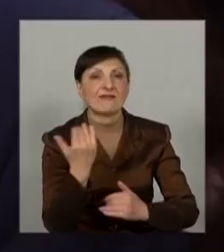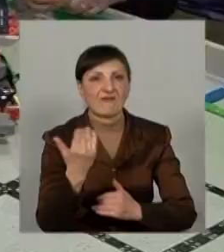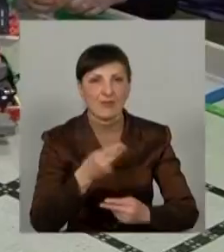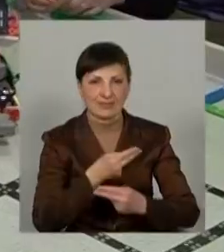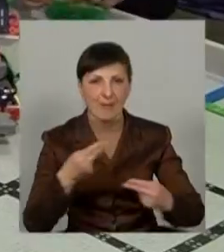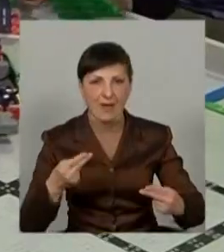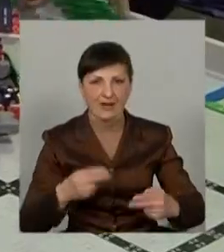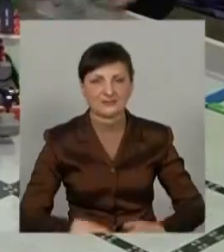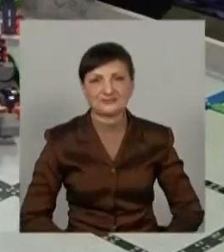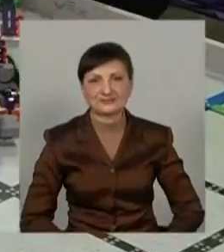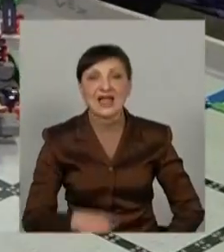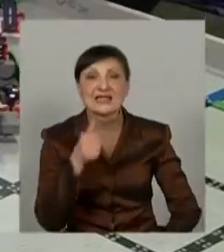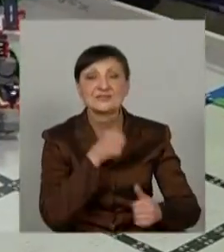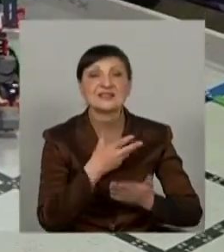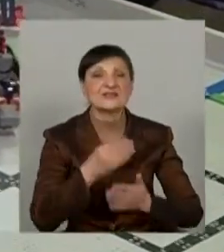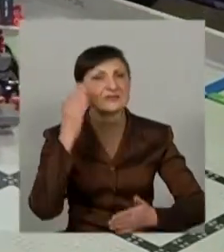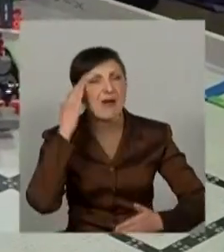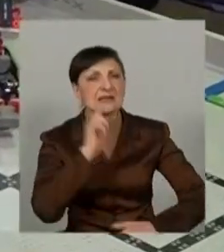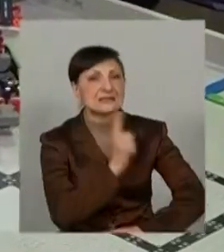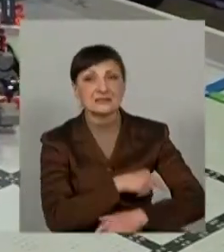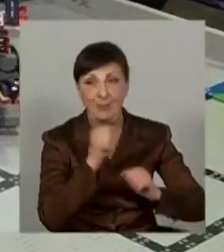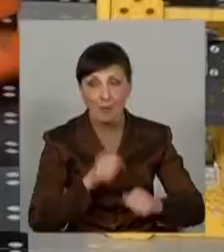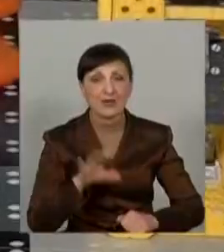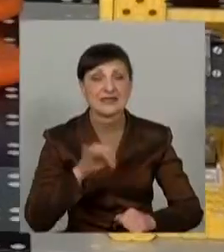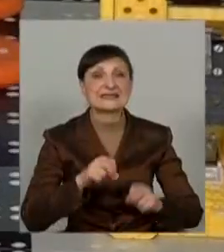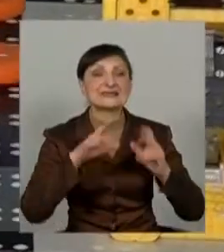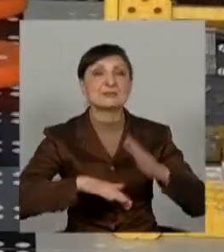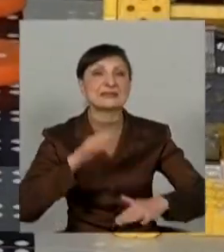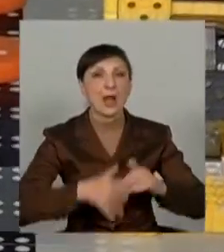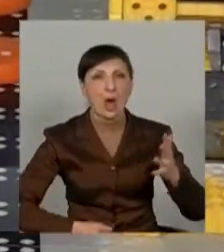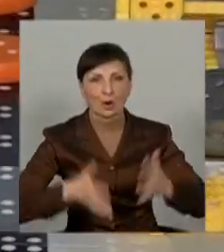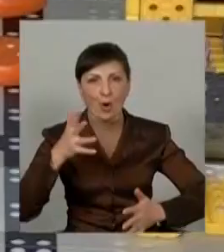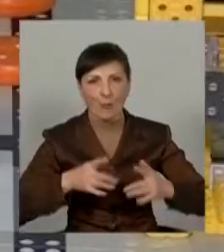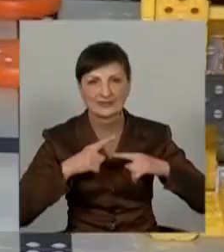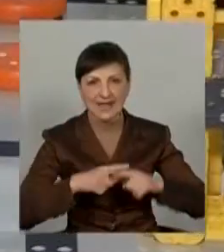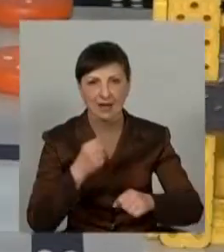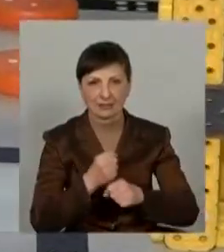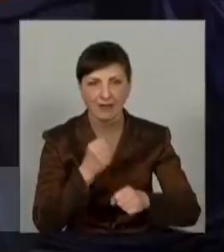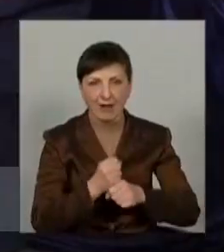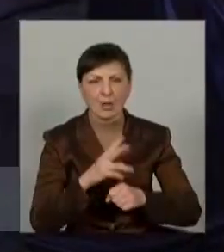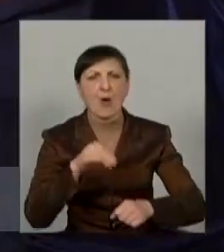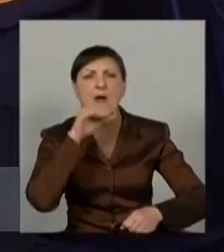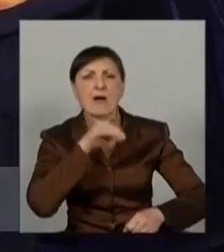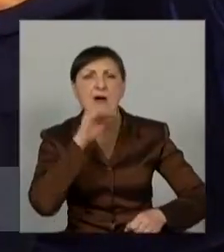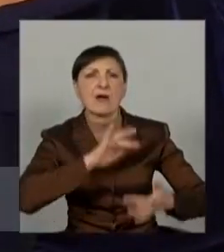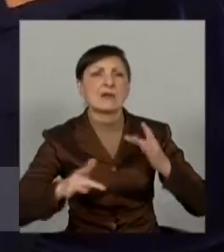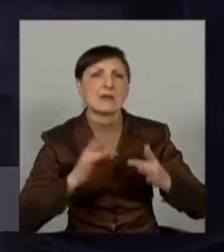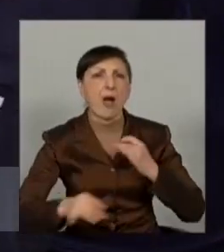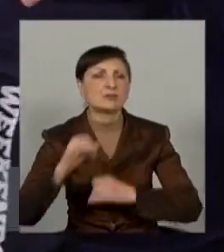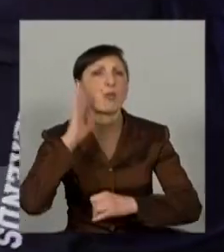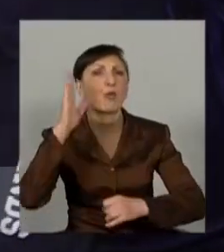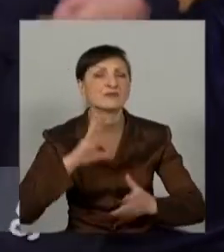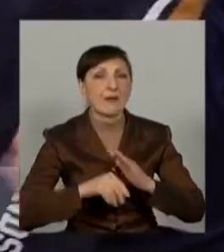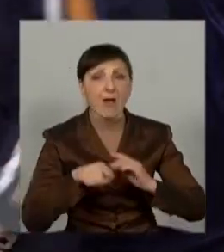темы. Испытать свои силы и знания смогли в этот день и специалисты по робототехнике. Пока акулы IT-индустрии обсуждали будущие